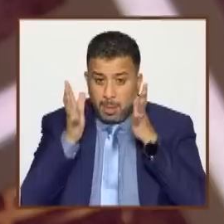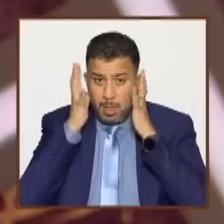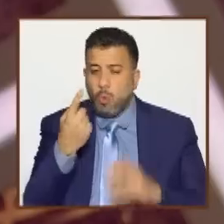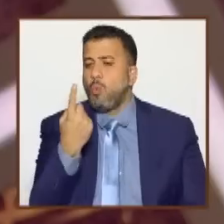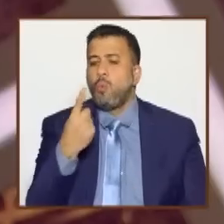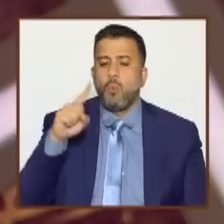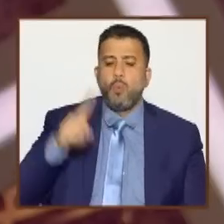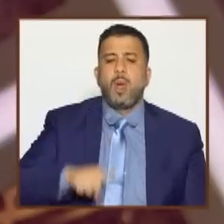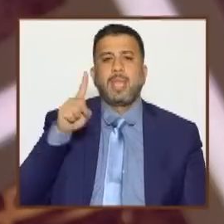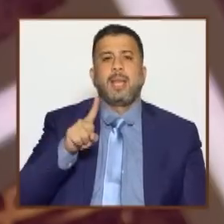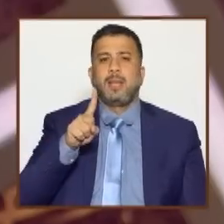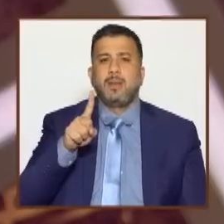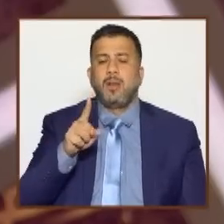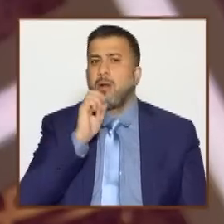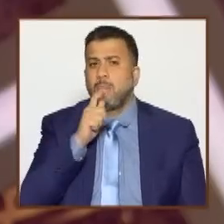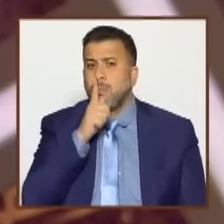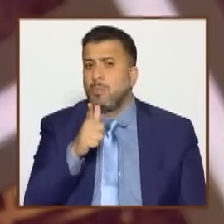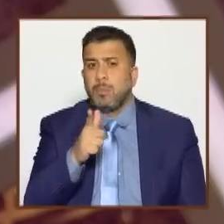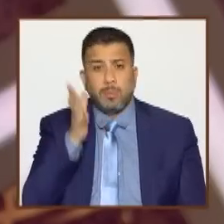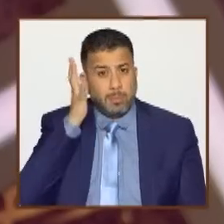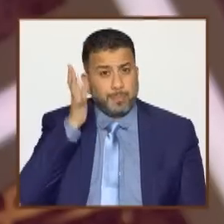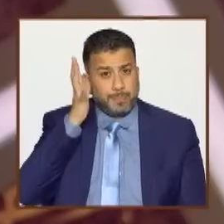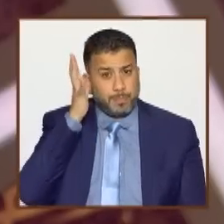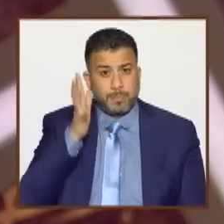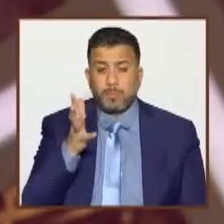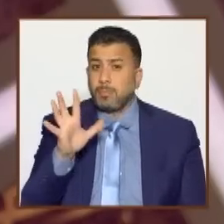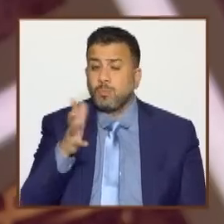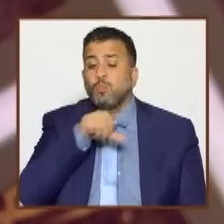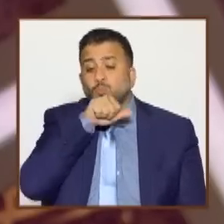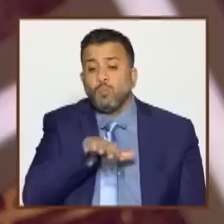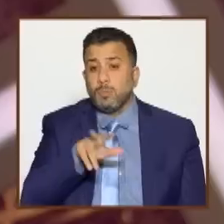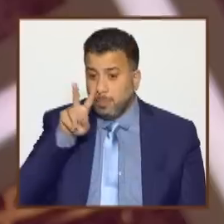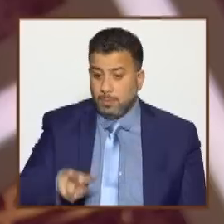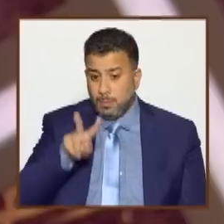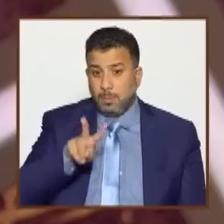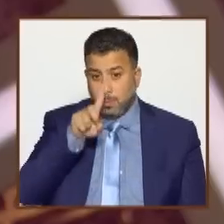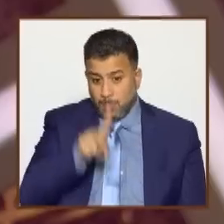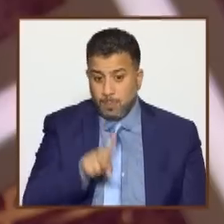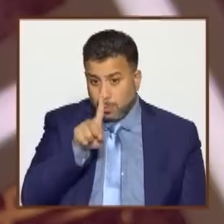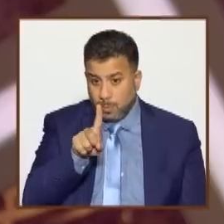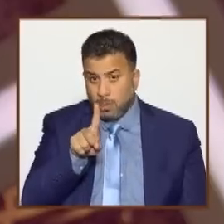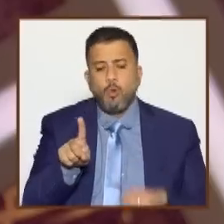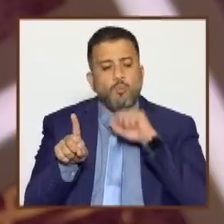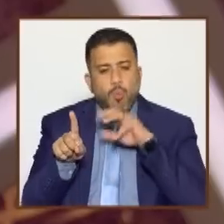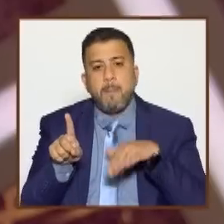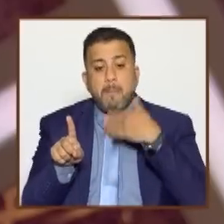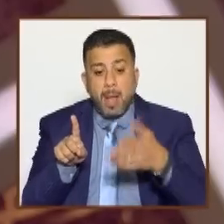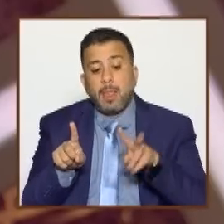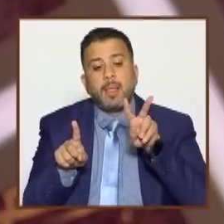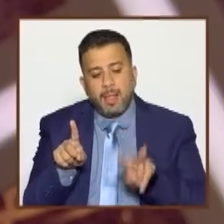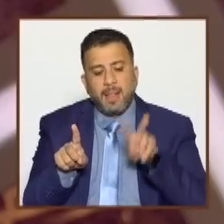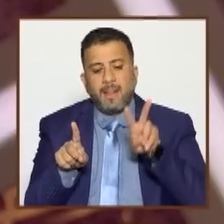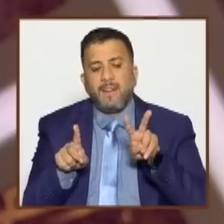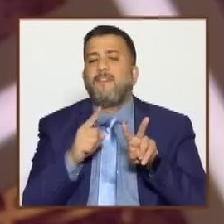وسلم، وثبت في الصحيح أنه صلى 2 ركعة بعد الوتر أحيانا، ولذلك لم يثبت أن النبي عليه الصلاة